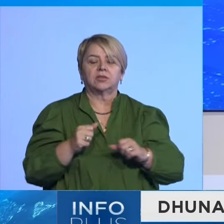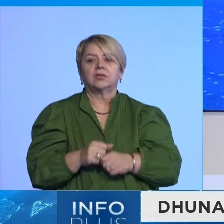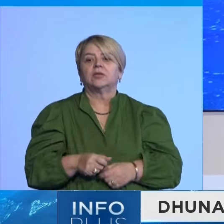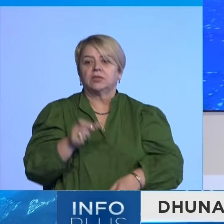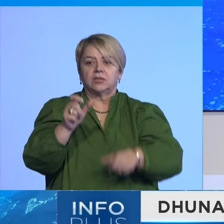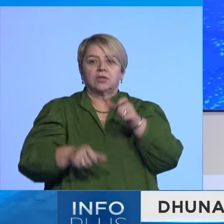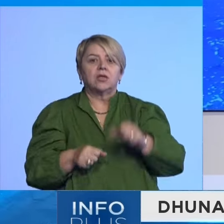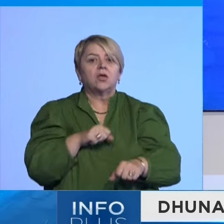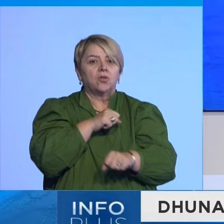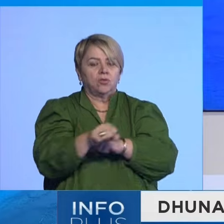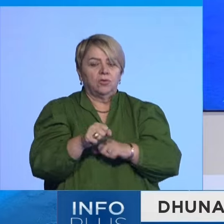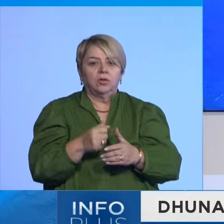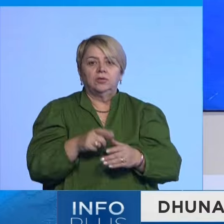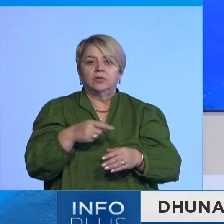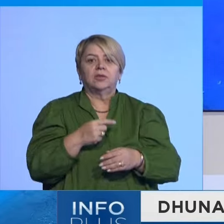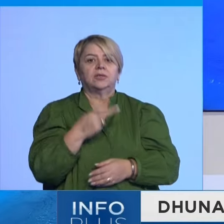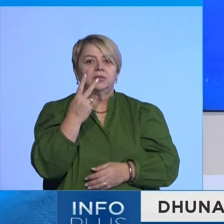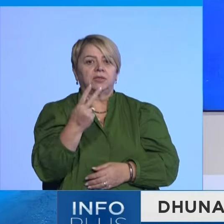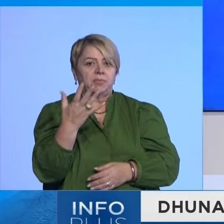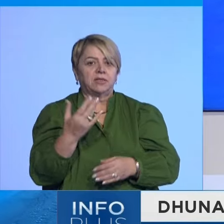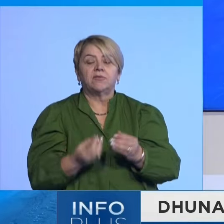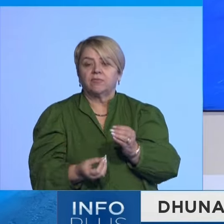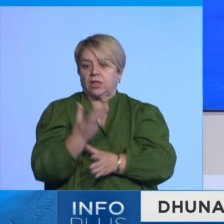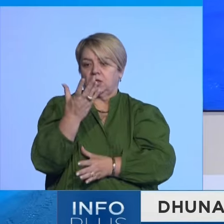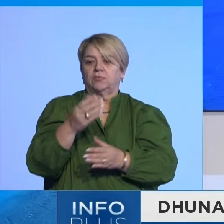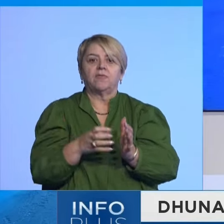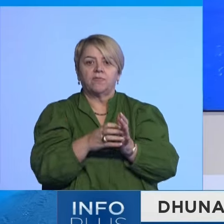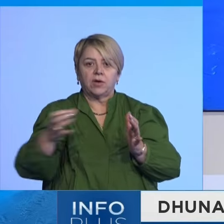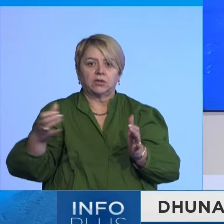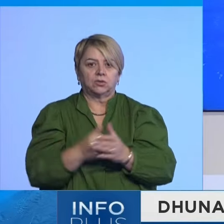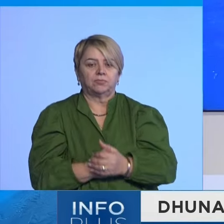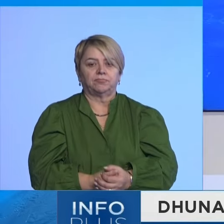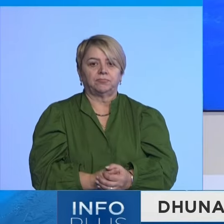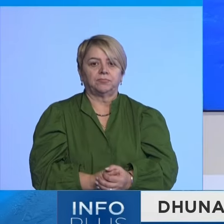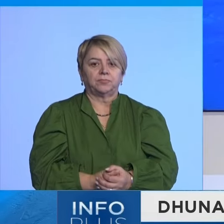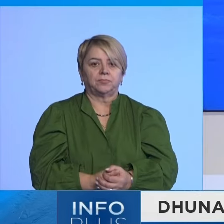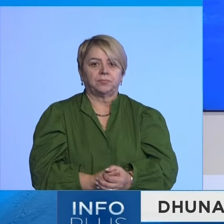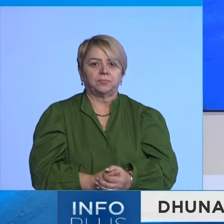Torturës me rastin e 25 vjetorit themelimit, e cila po vazhdon edhe në këto momente.